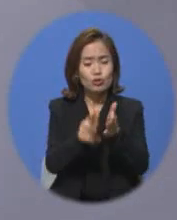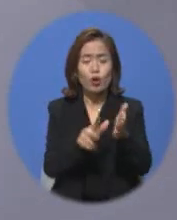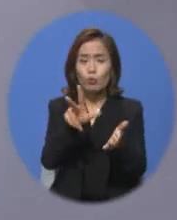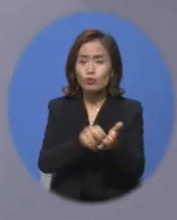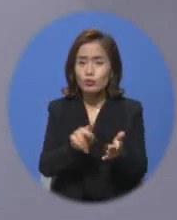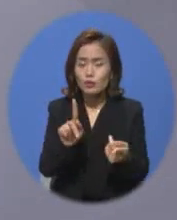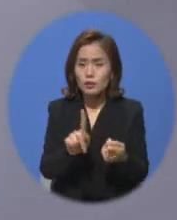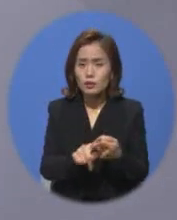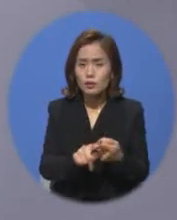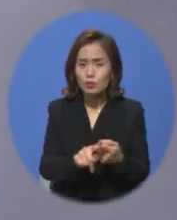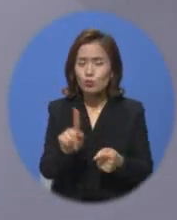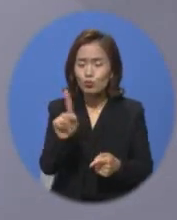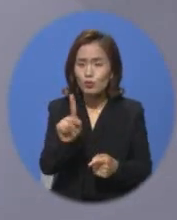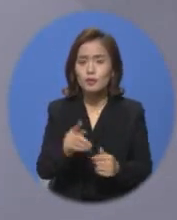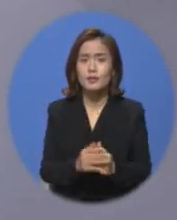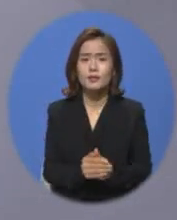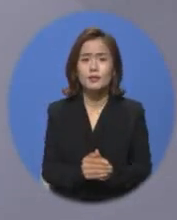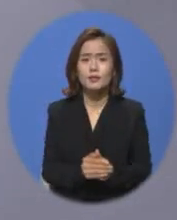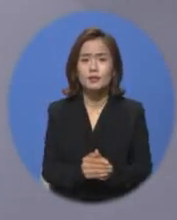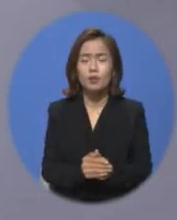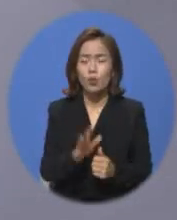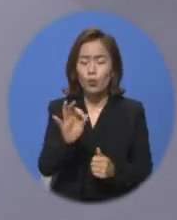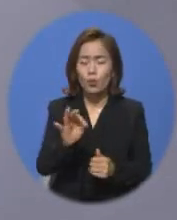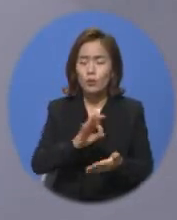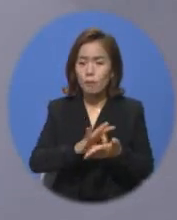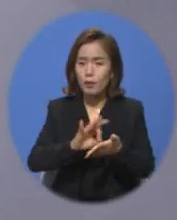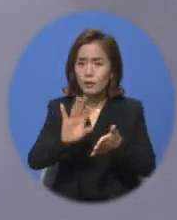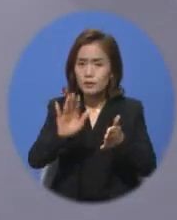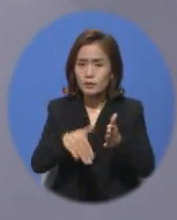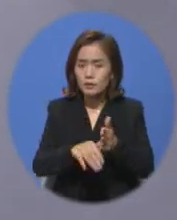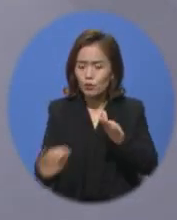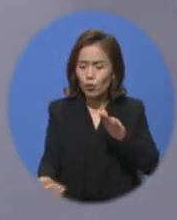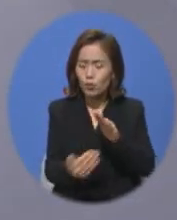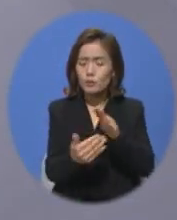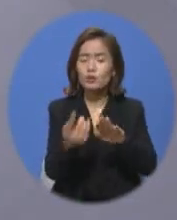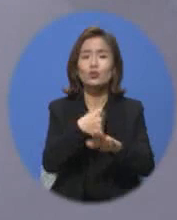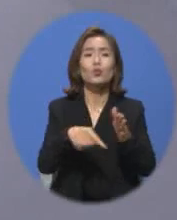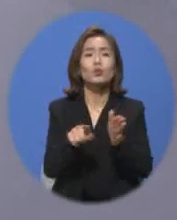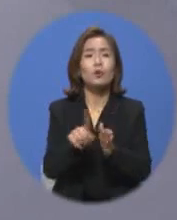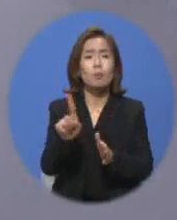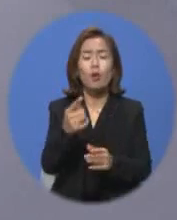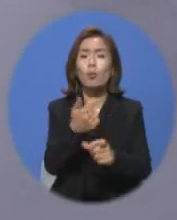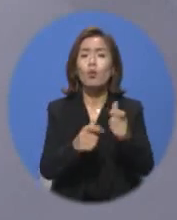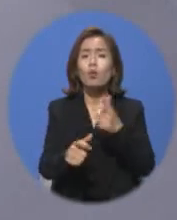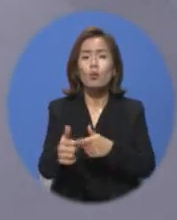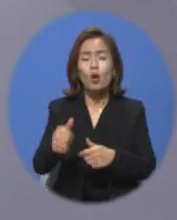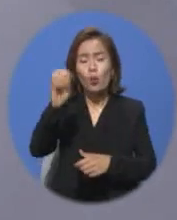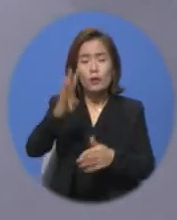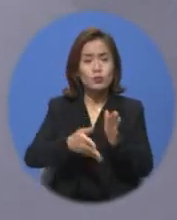대해서는많은 기대가거론되고있지만, 성공적인시행을위해서는무엇보다